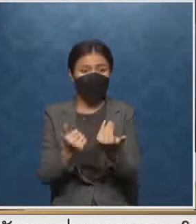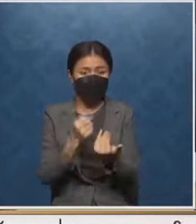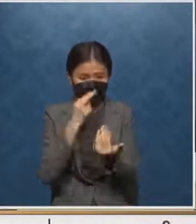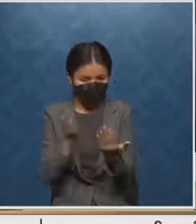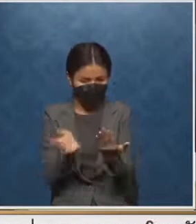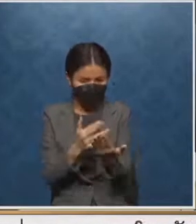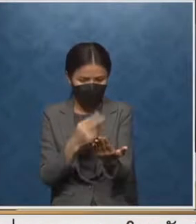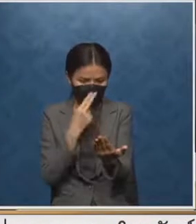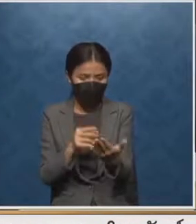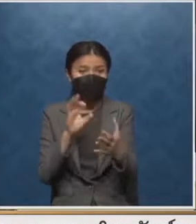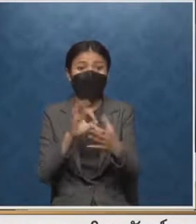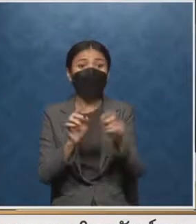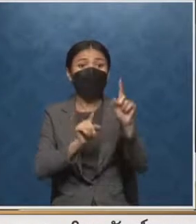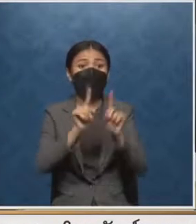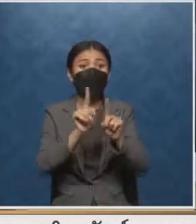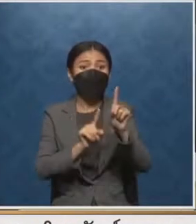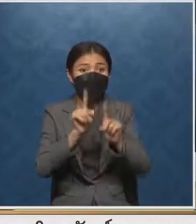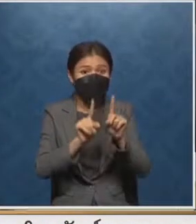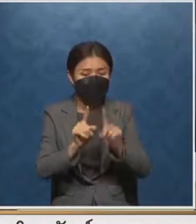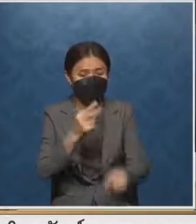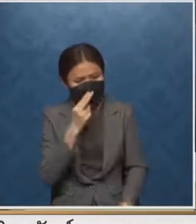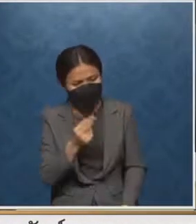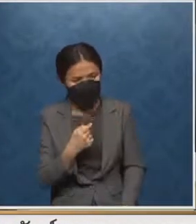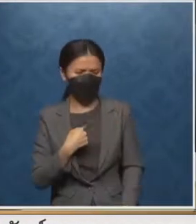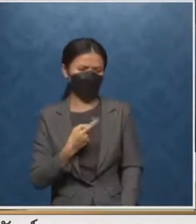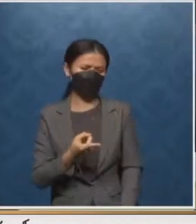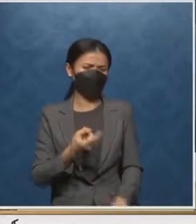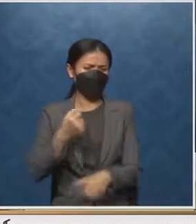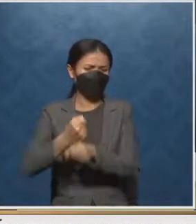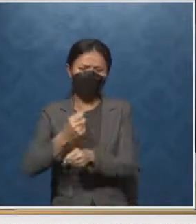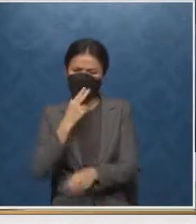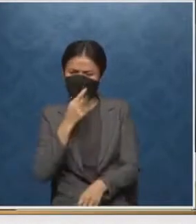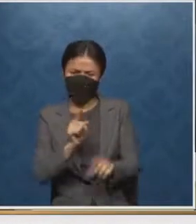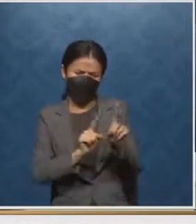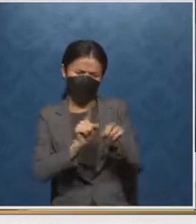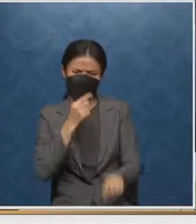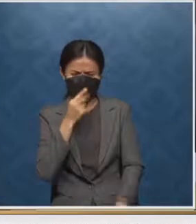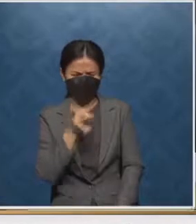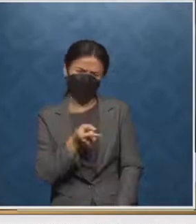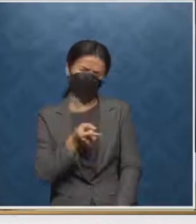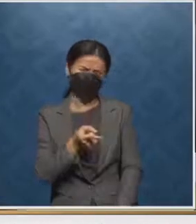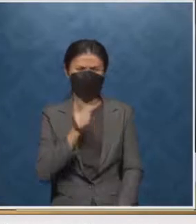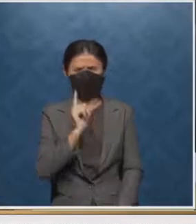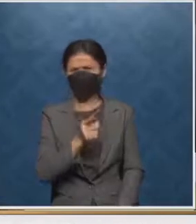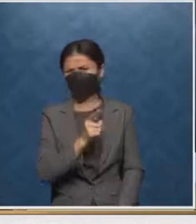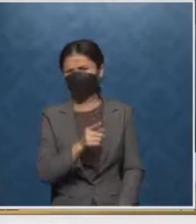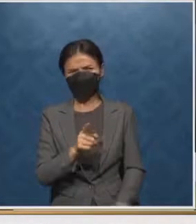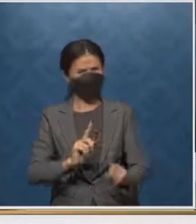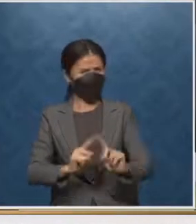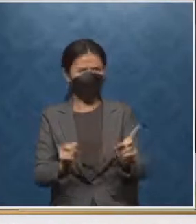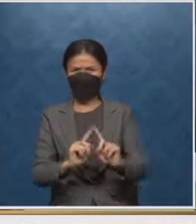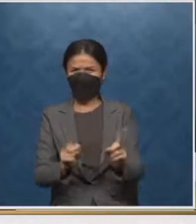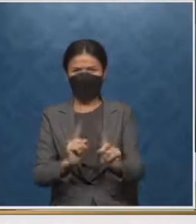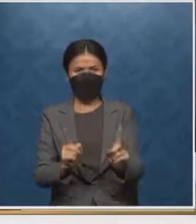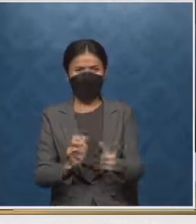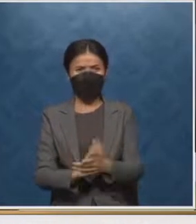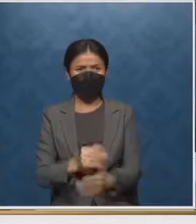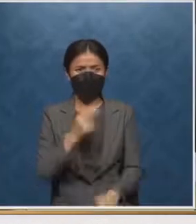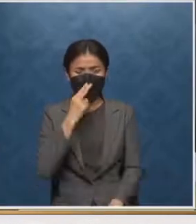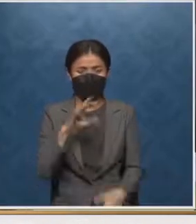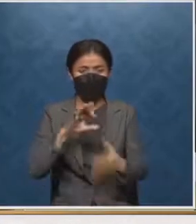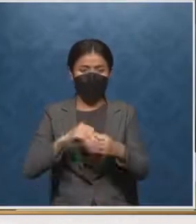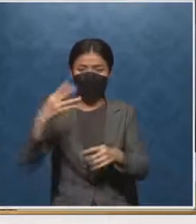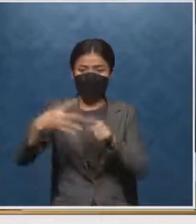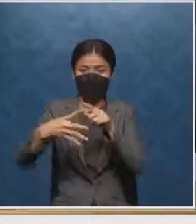วัดความสำเร็จในการทำงานค่อนข้างจะไม่เป็นรูปธรรมทั้ง4เรื่องที่เป็นบทบาทหน้าที่